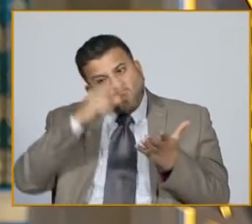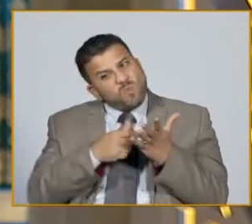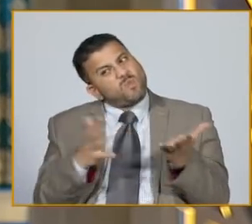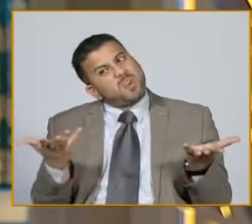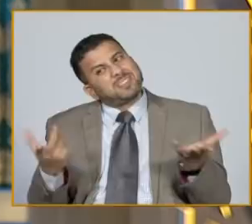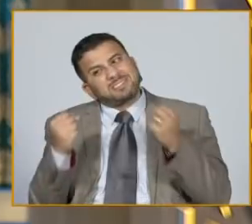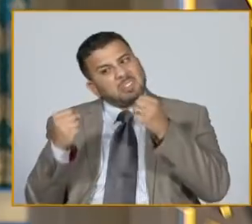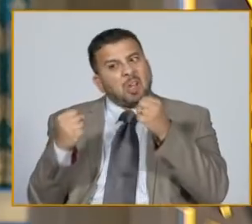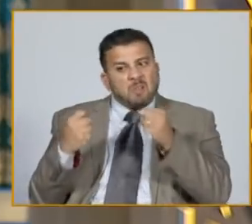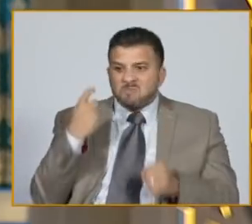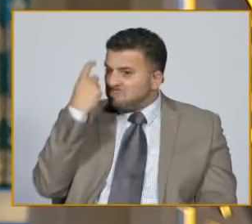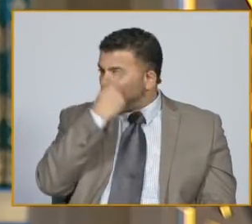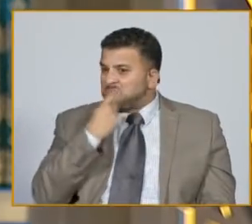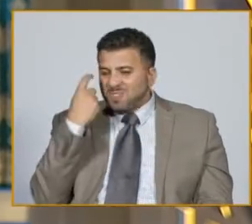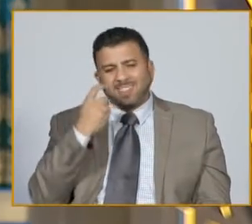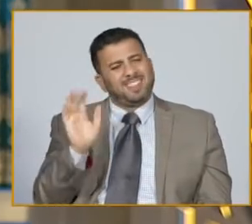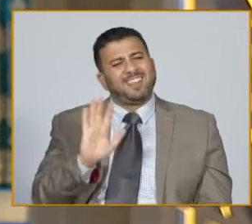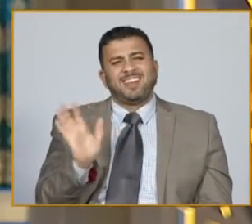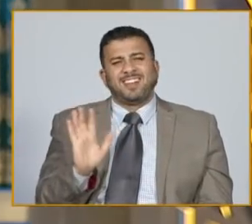ينبغي لكم هذا. الأمر الثاني،